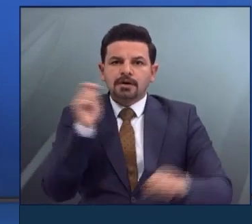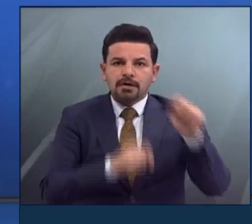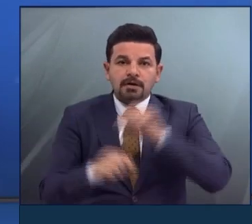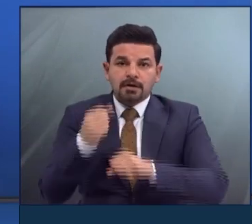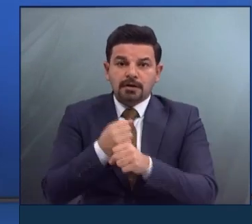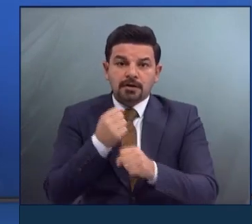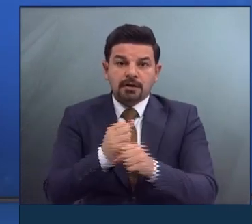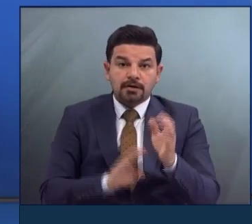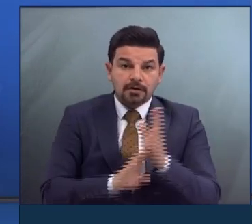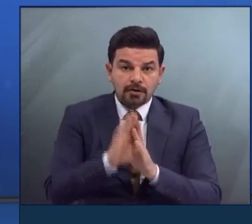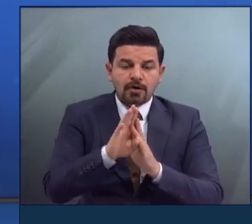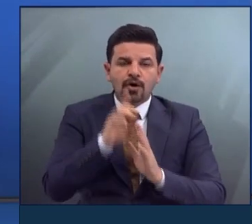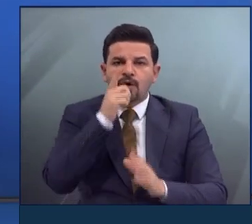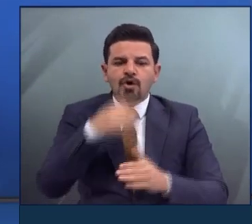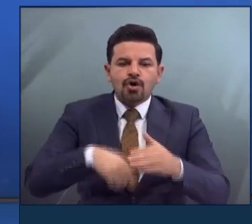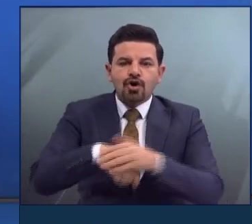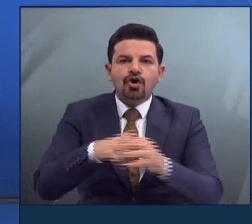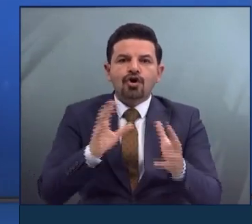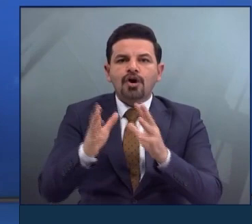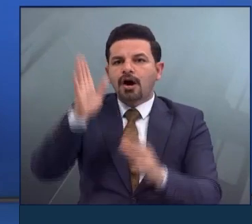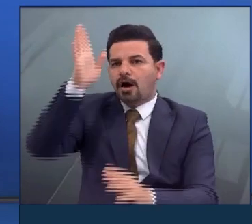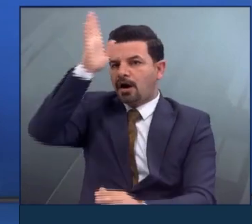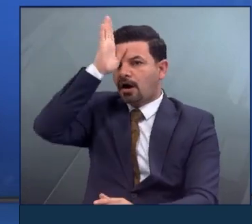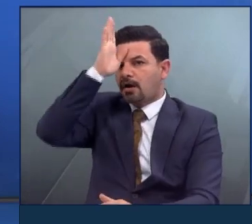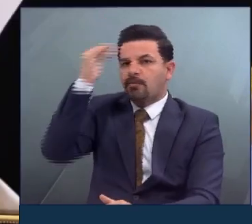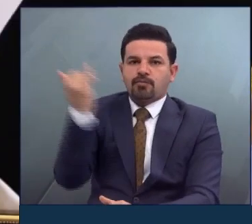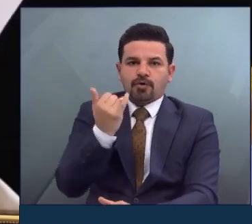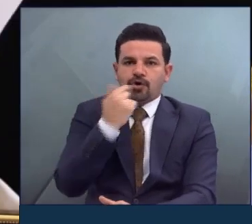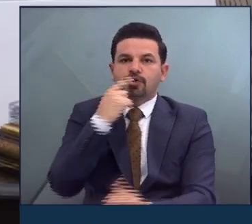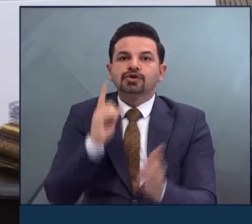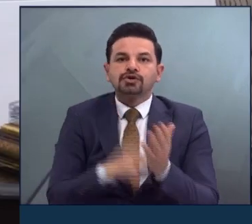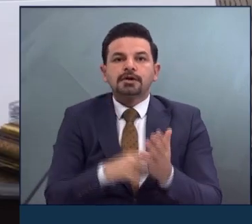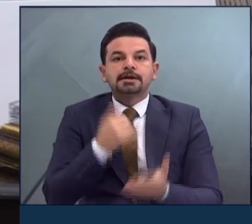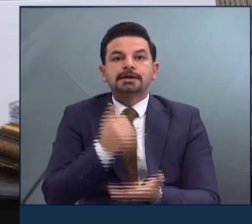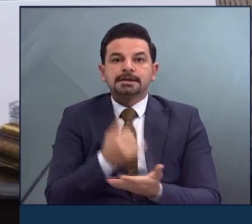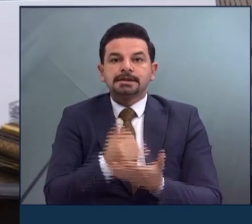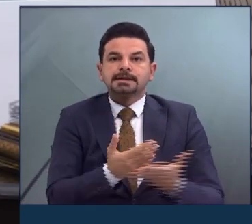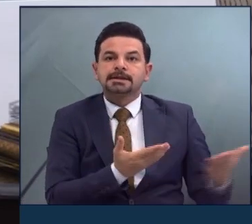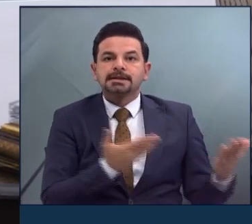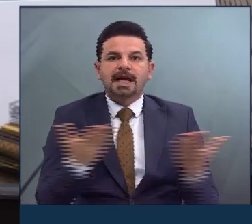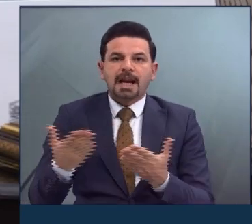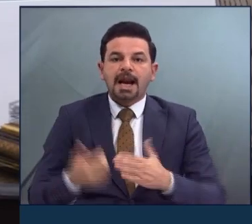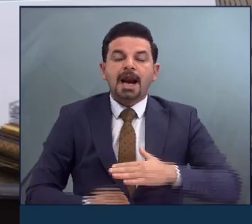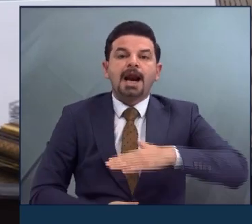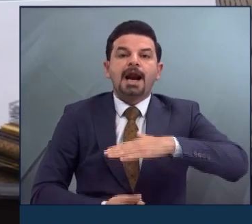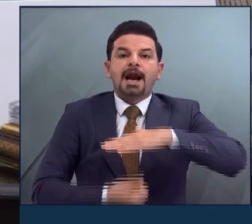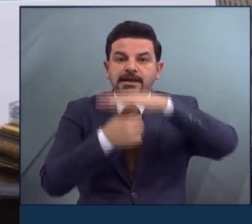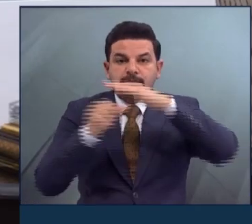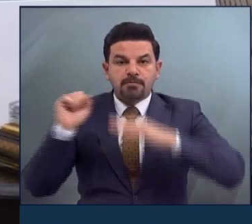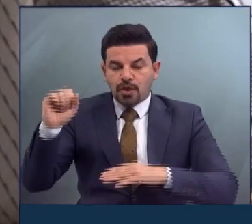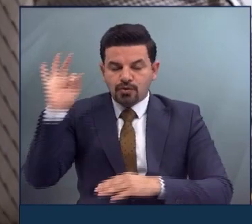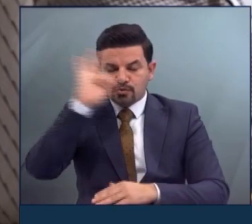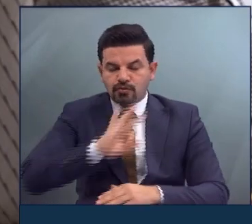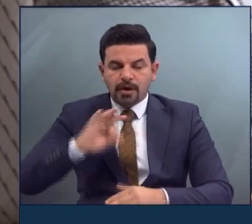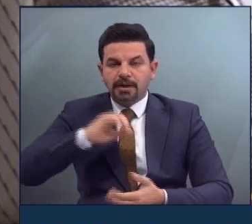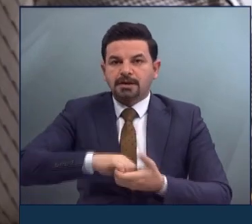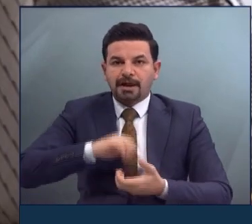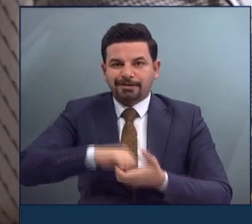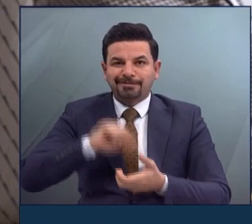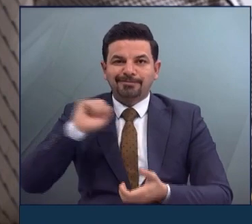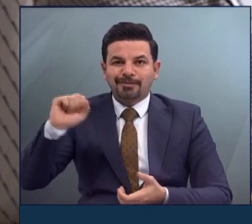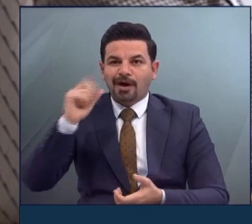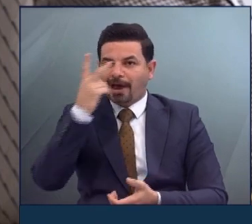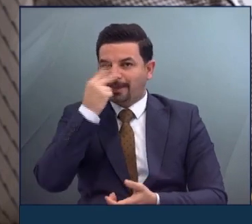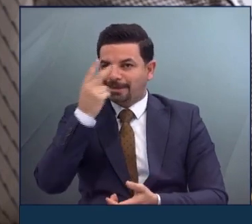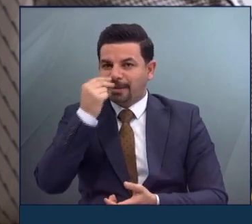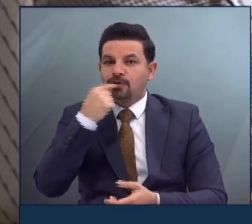على تطوير الكره العراقيه وجاء ذلك خلال استقباله رئيس اتحاد الكره عدنان درجال